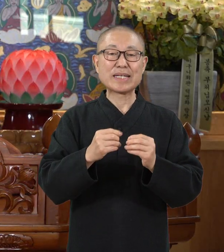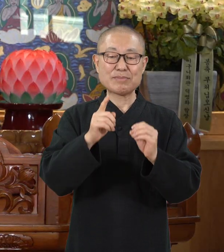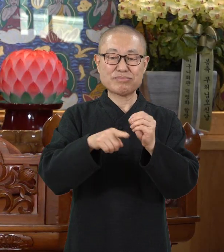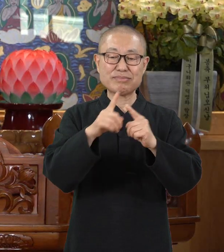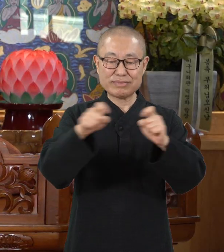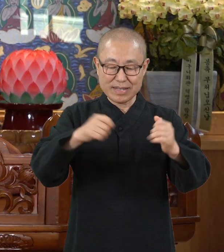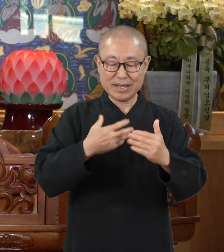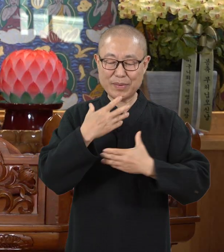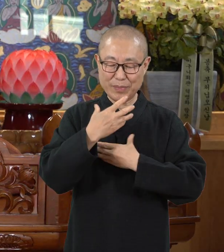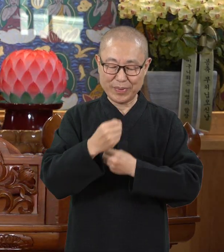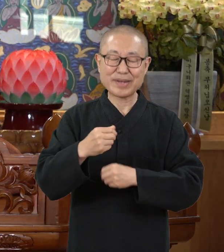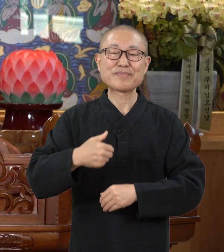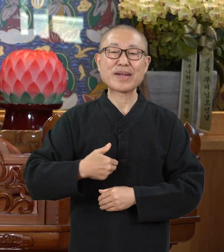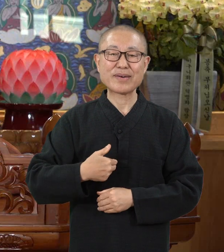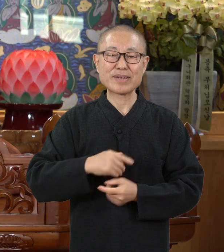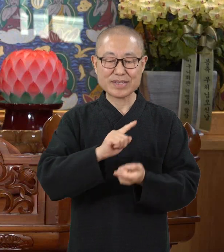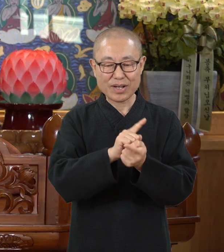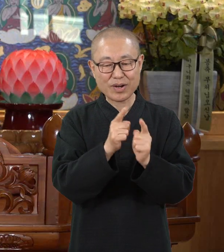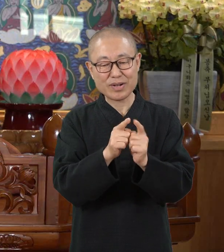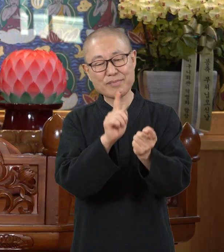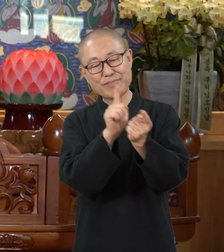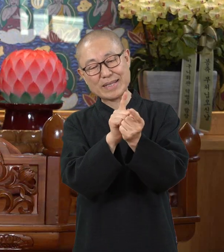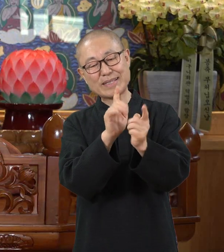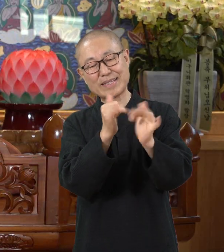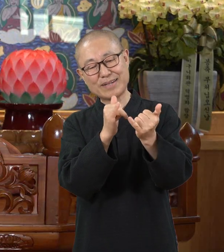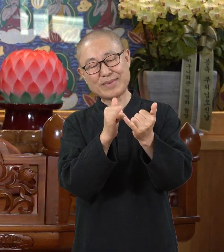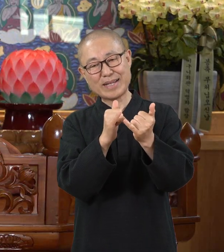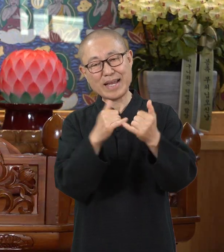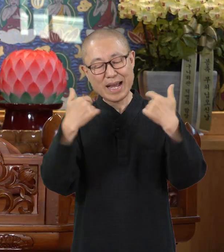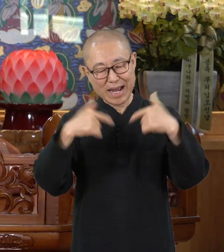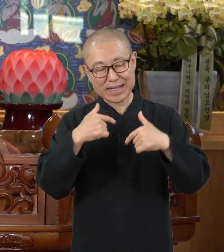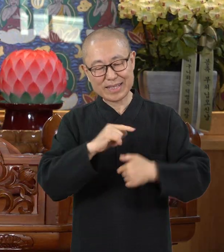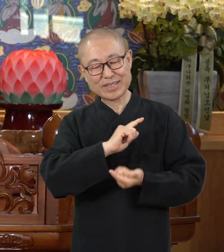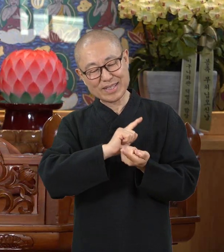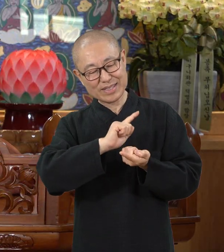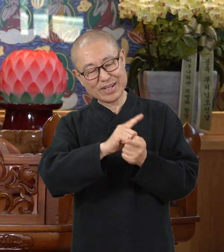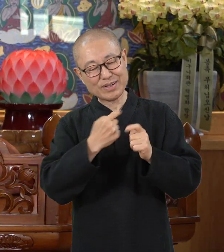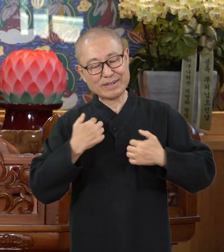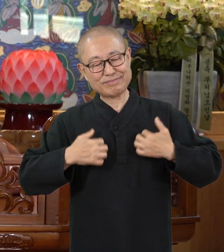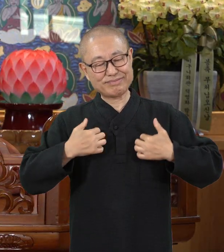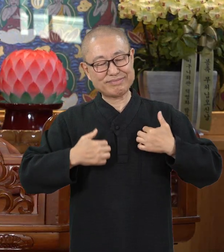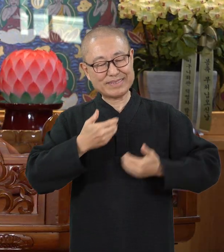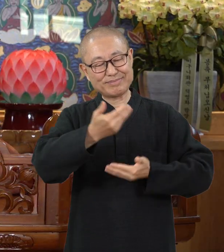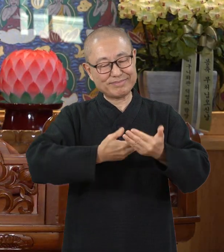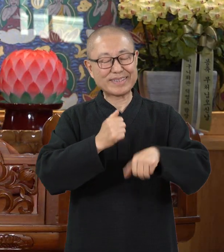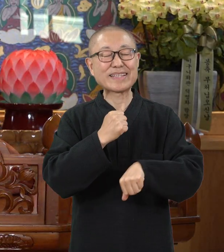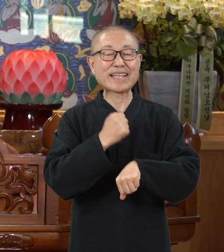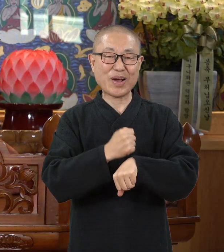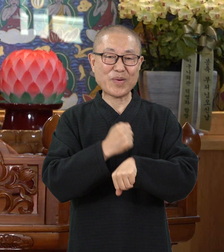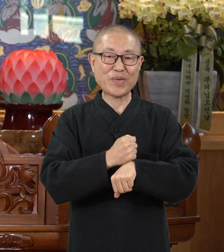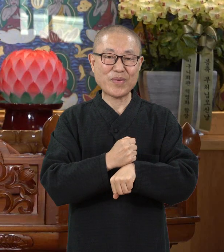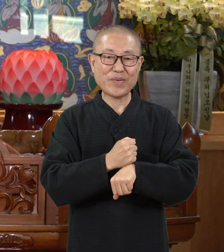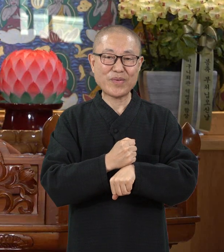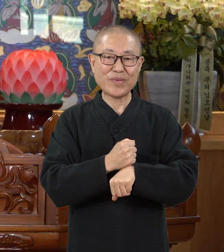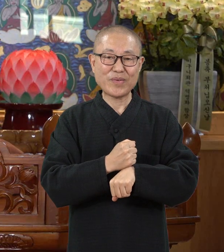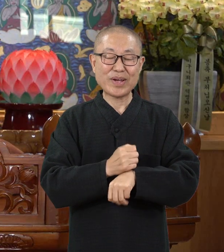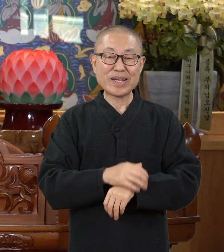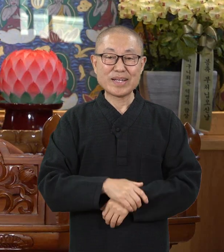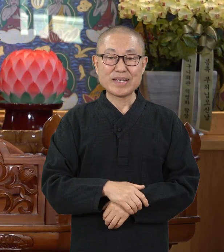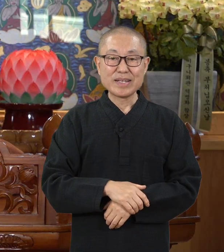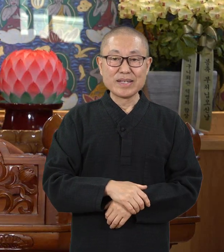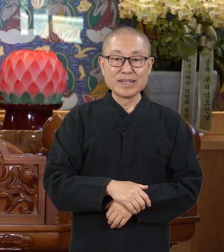사찰이 편안해야 되고 서로 마주 앉아서 항상 기쁘고, 우리가 자꾸 이렇게 세속적으로